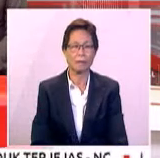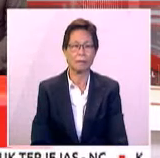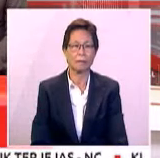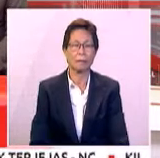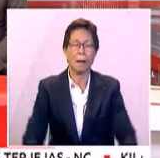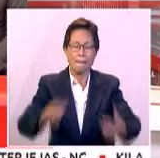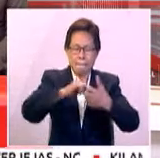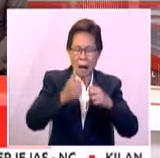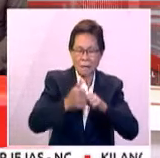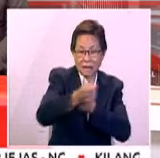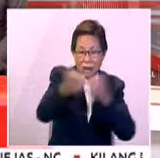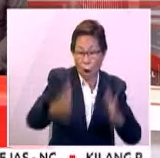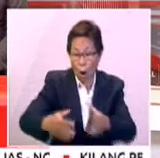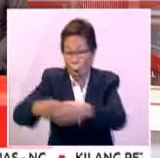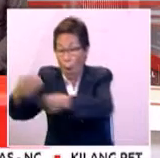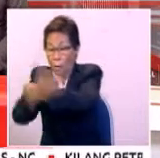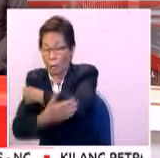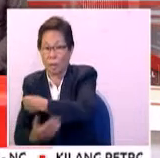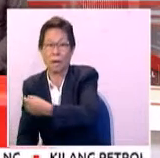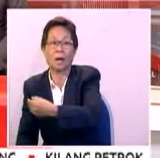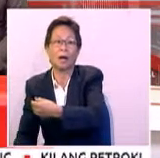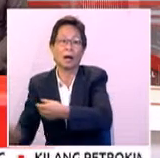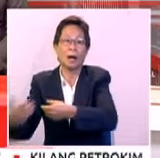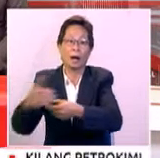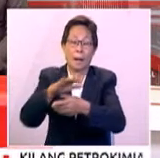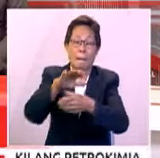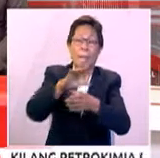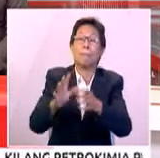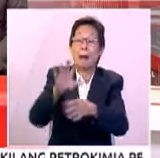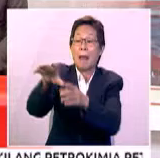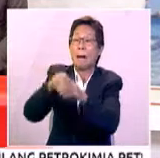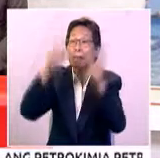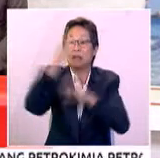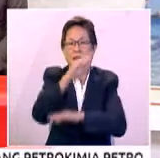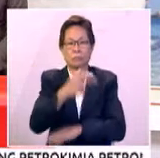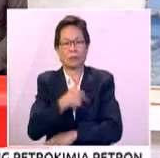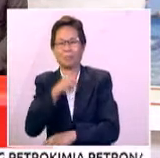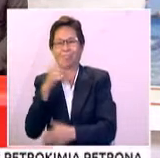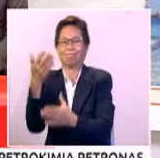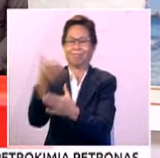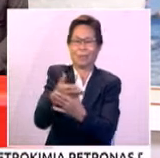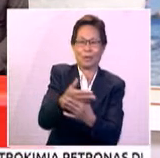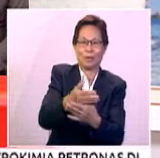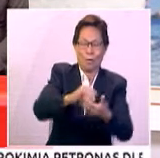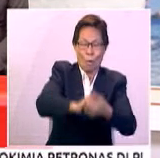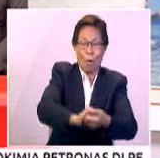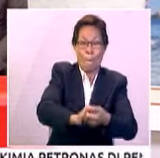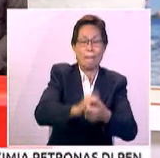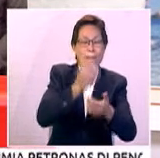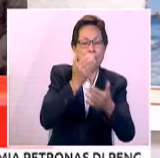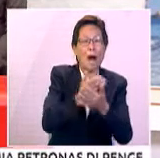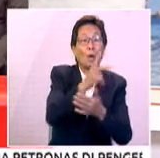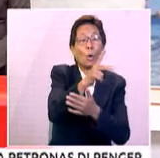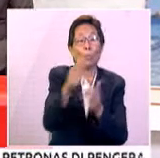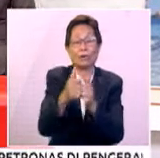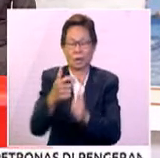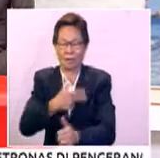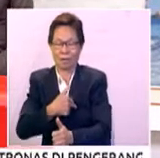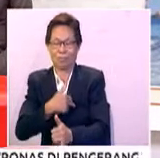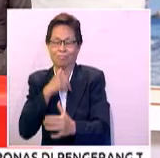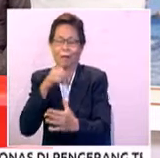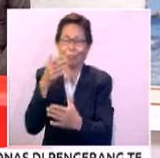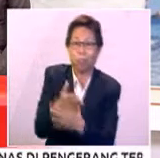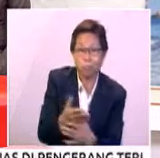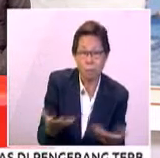Isu nelayan asing melibatkan Malaysia dan Indonesia tidak akan menjejaskan hubungan baik Kuala Lumpur, Jakarta. Tegas Menteri